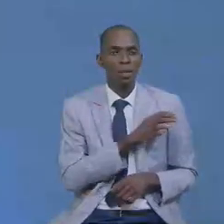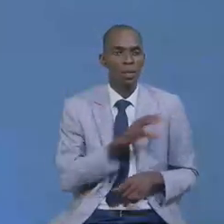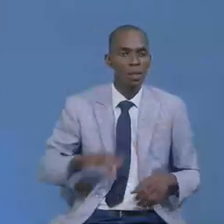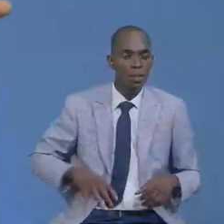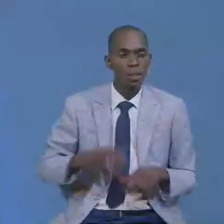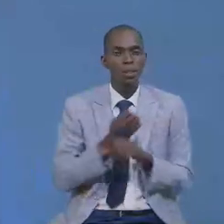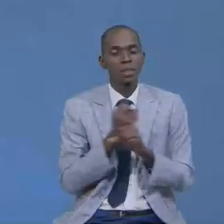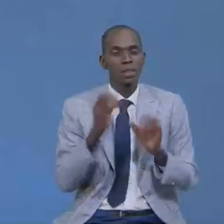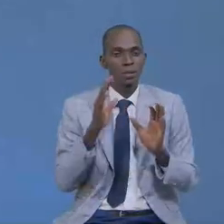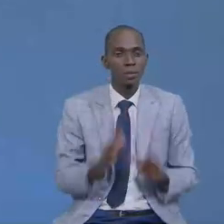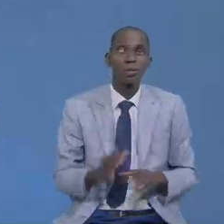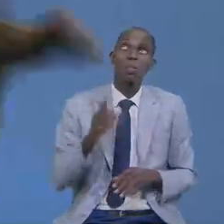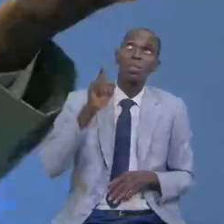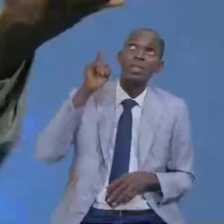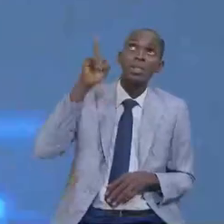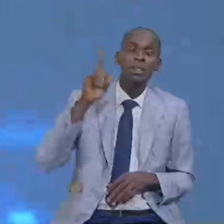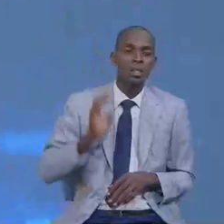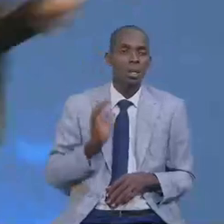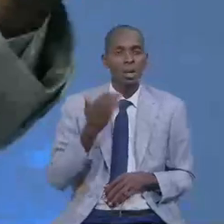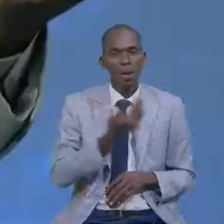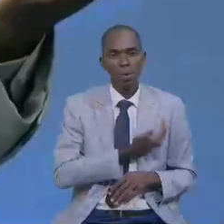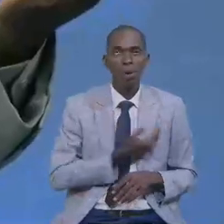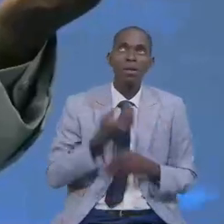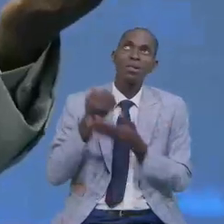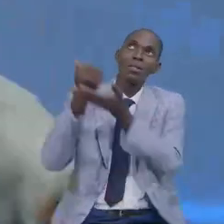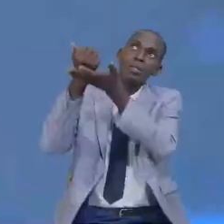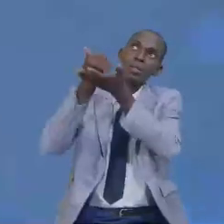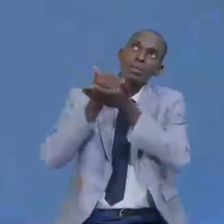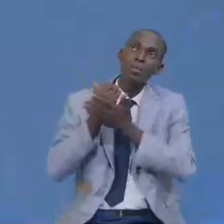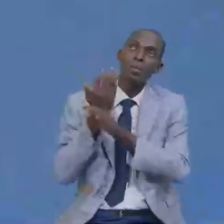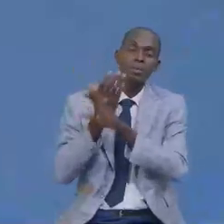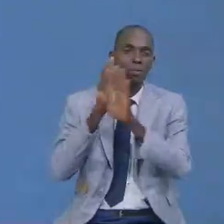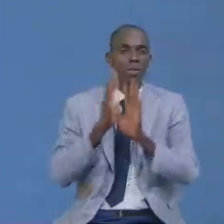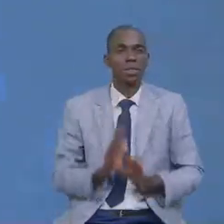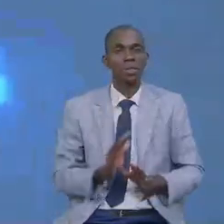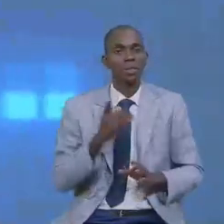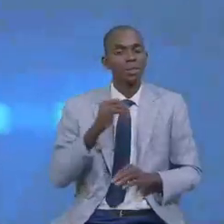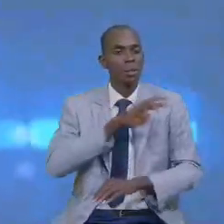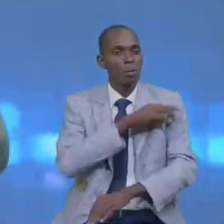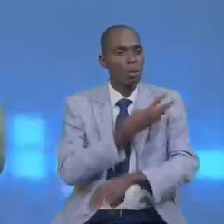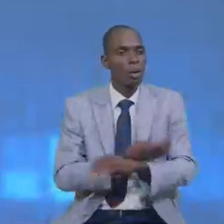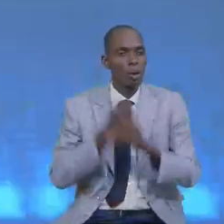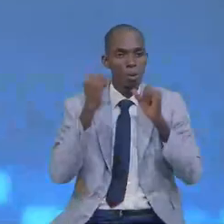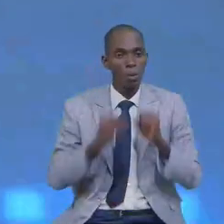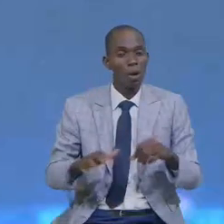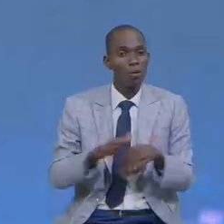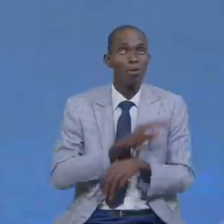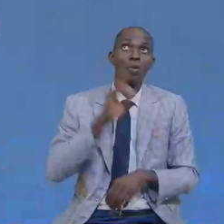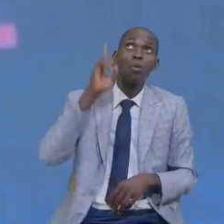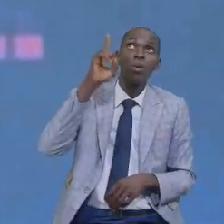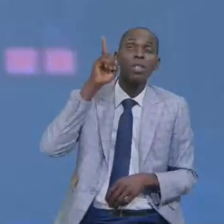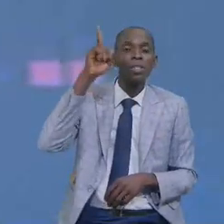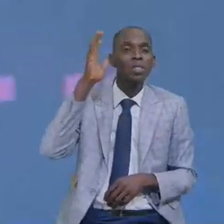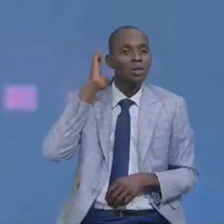lui notre médiateur. Le nom puissant et fort, c'est lui qui sauvera